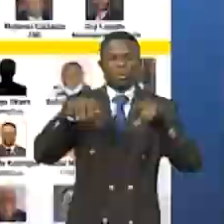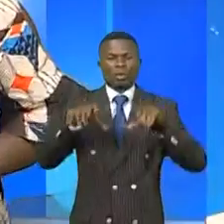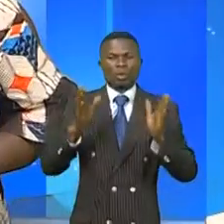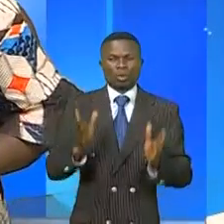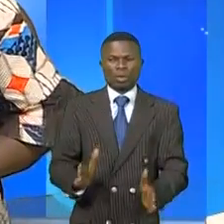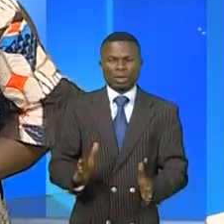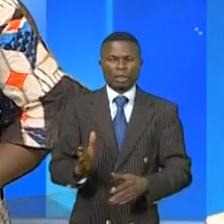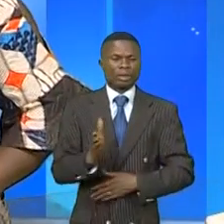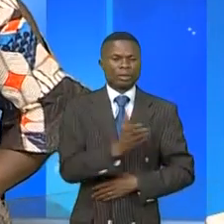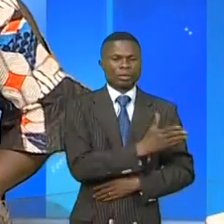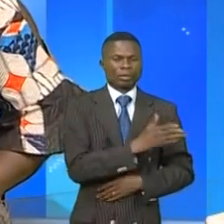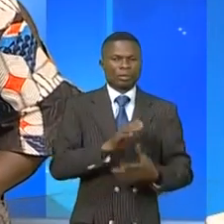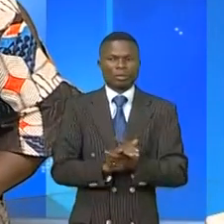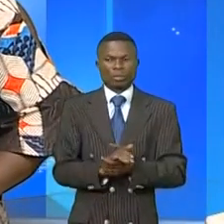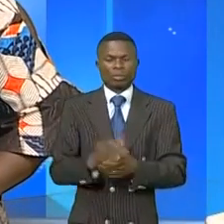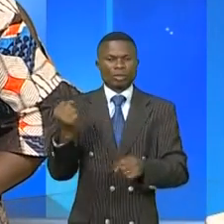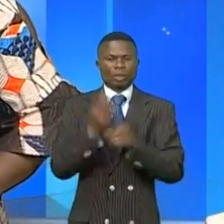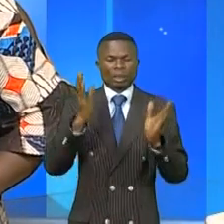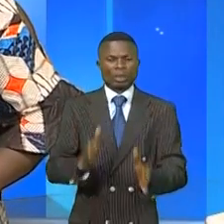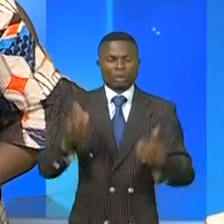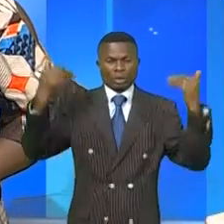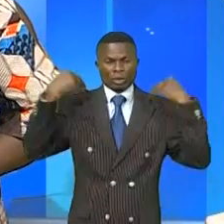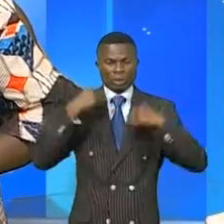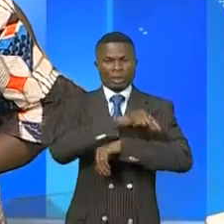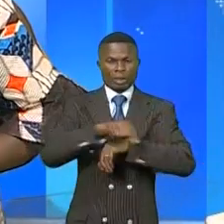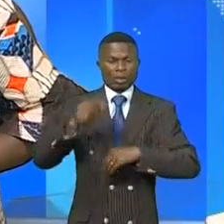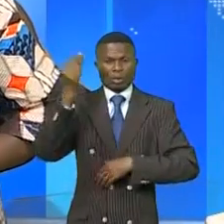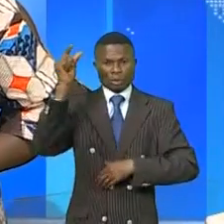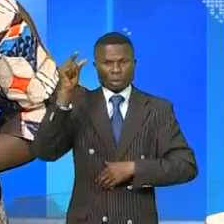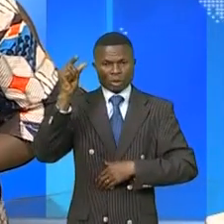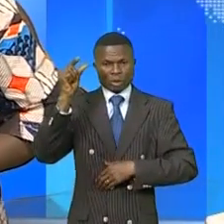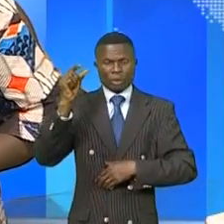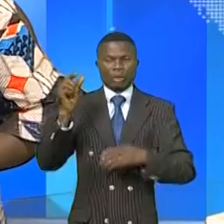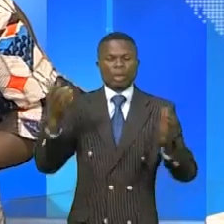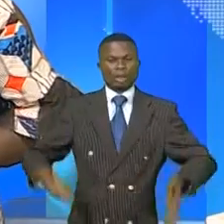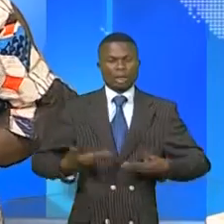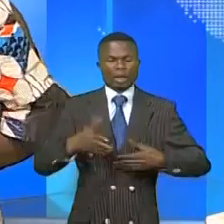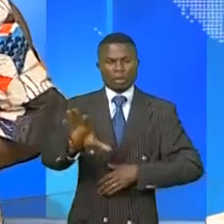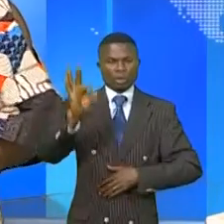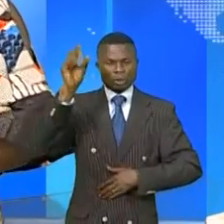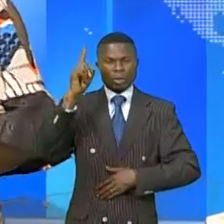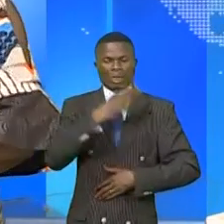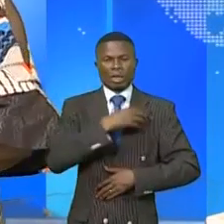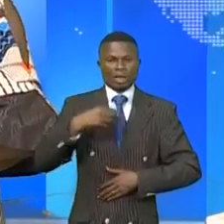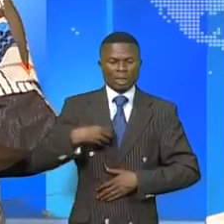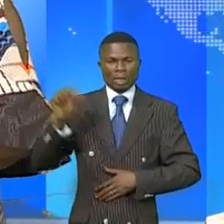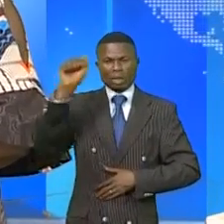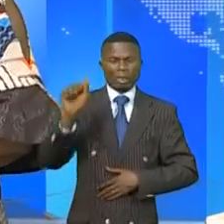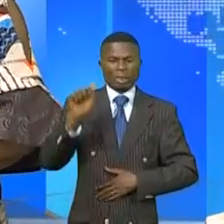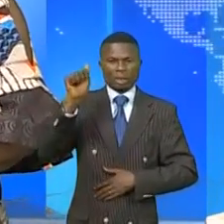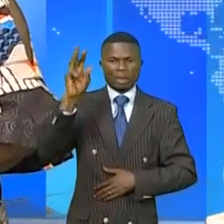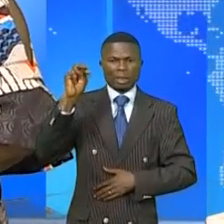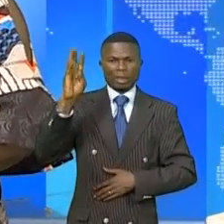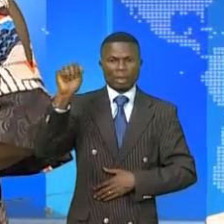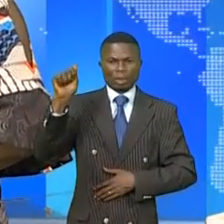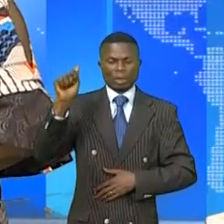congolaise. Les agents et cadres de l'administration des mines se sont réjouis de la nomination de Mme Antoinette Samba Kalambay à